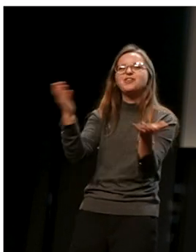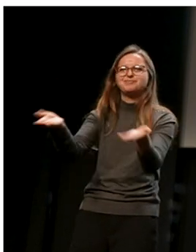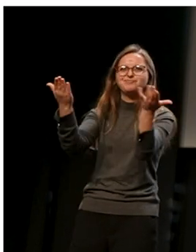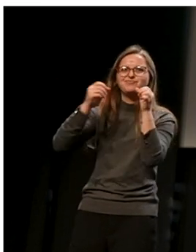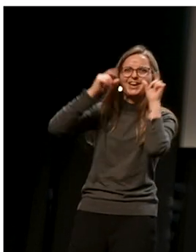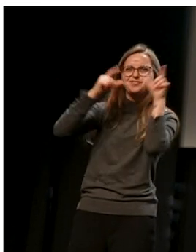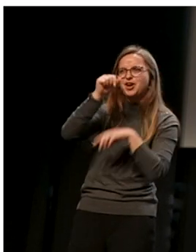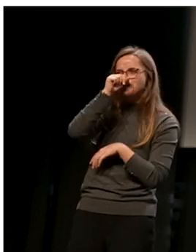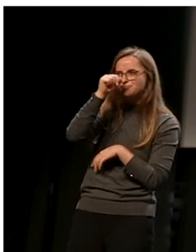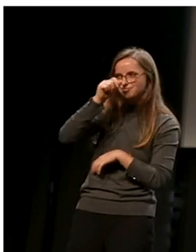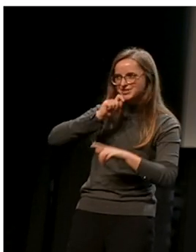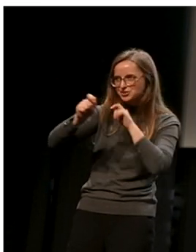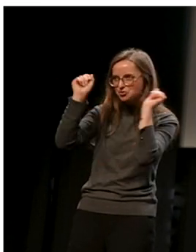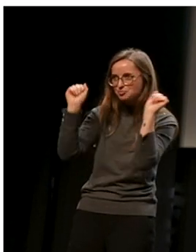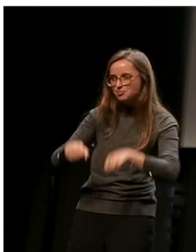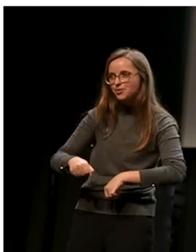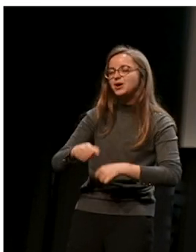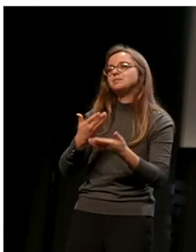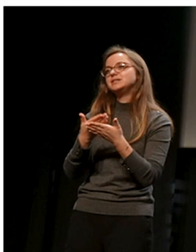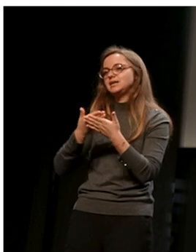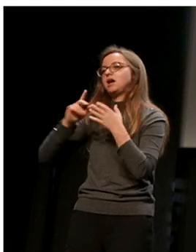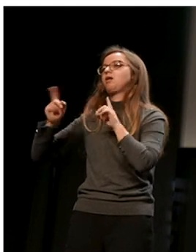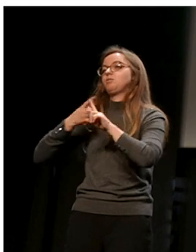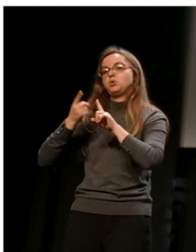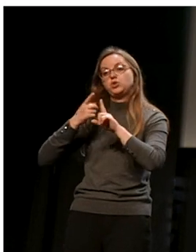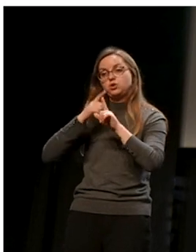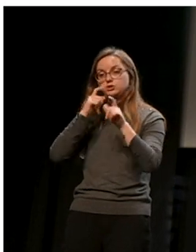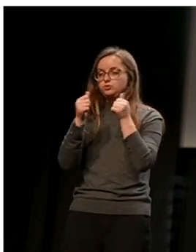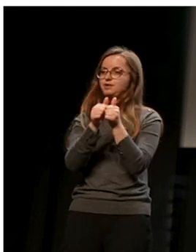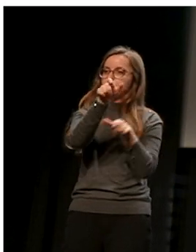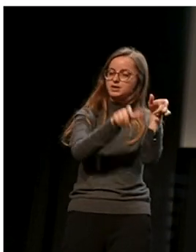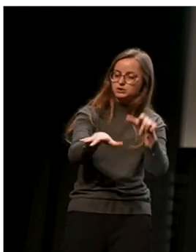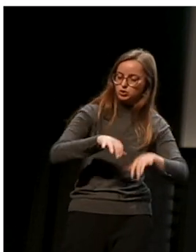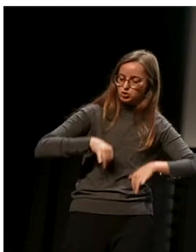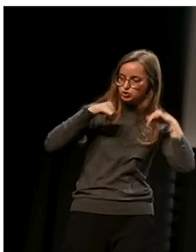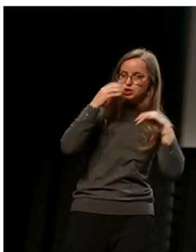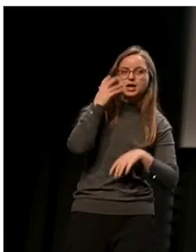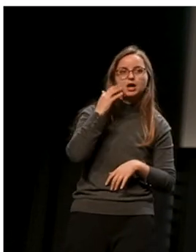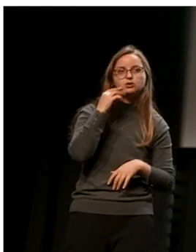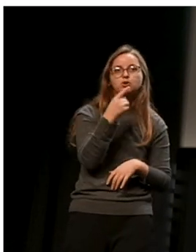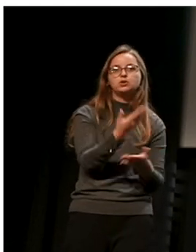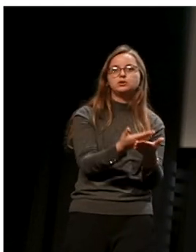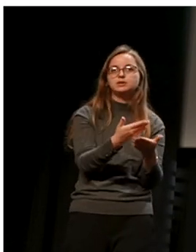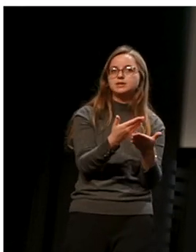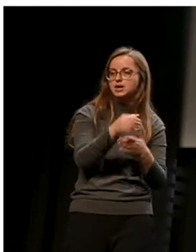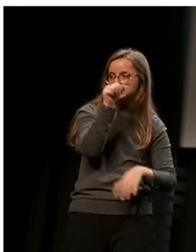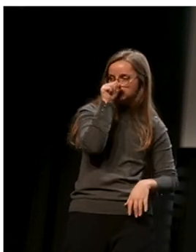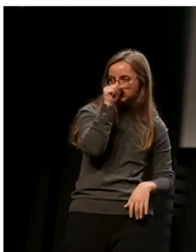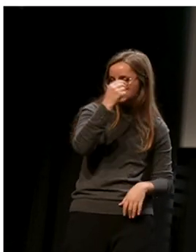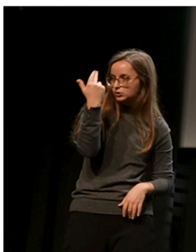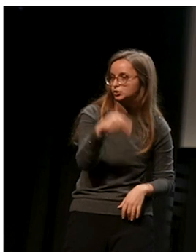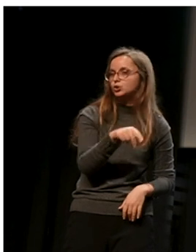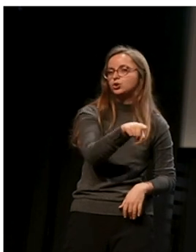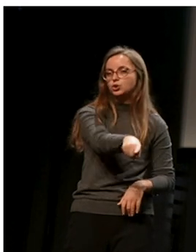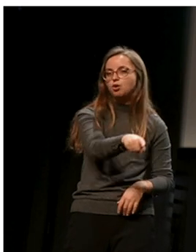olé. C'est important d'expliquer aux jeunes, aux ados, ça c'est pas la sexualité ce que vous voyez sur l'écran et ils y ont accès très facilement.